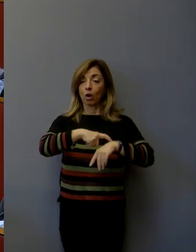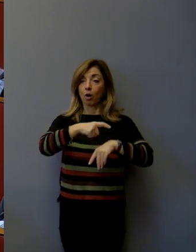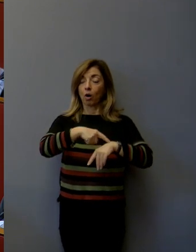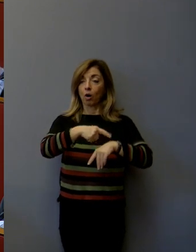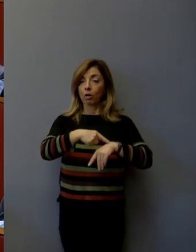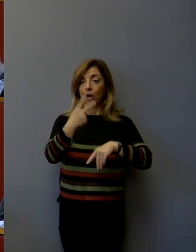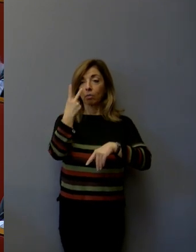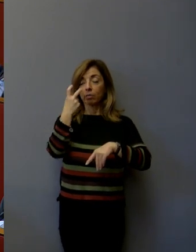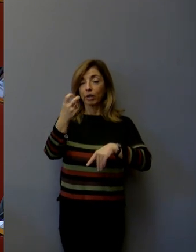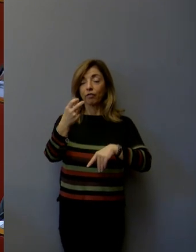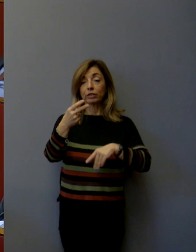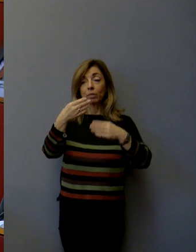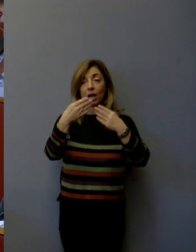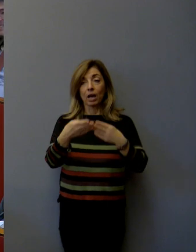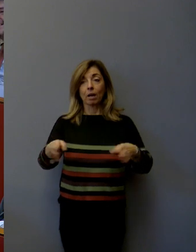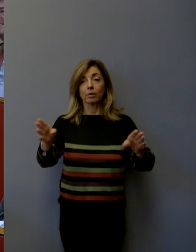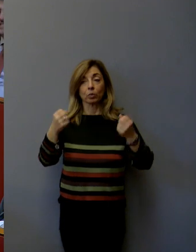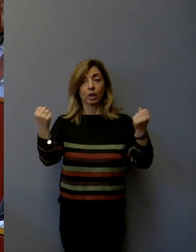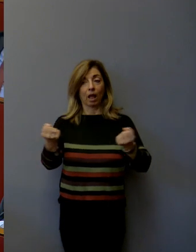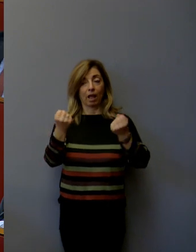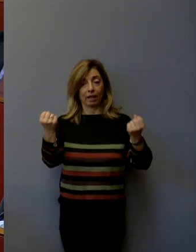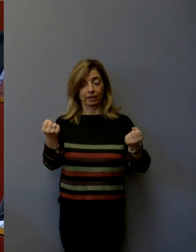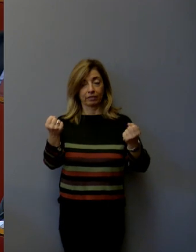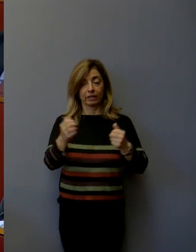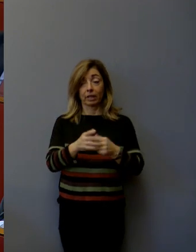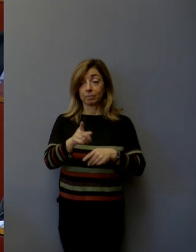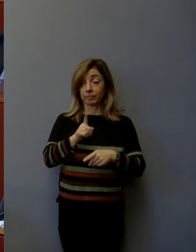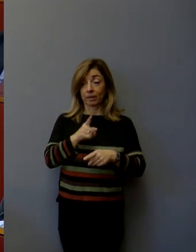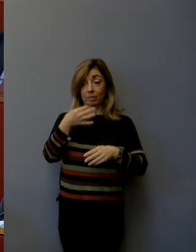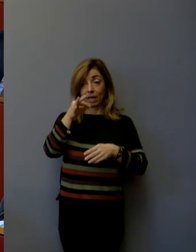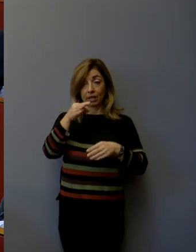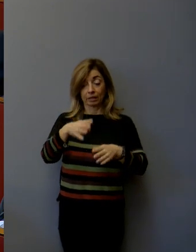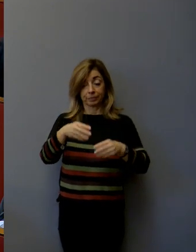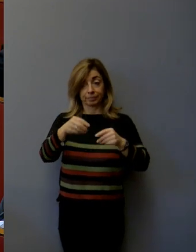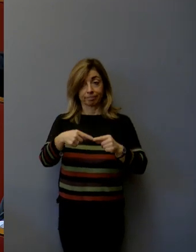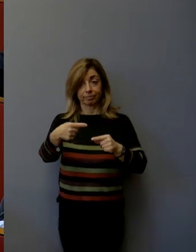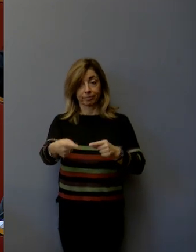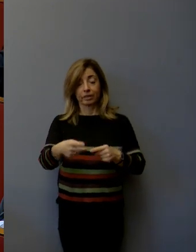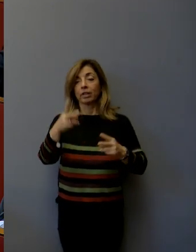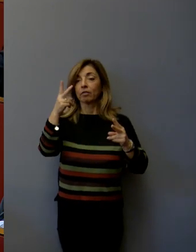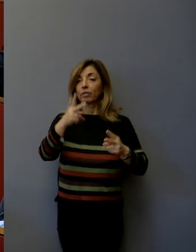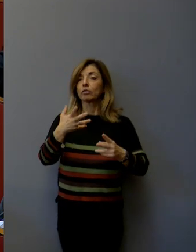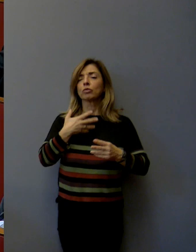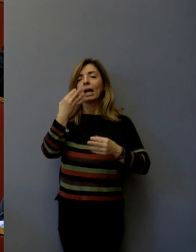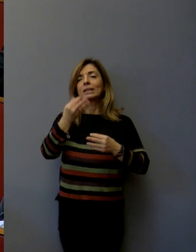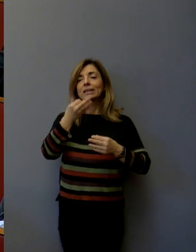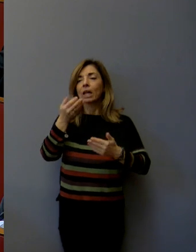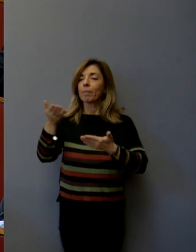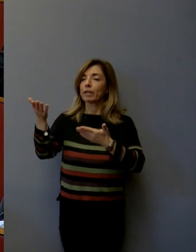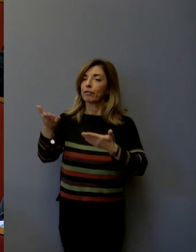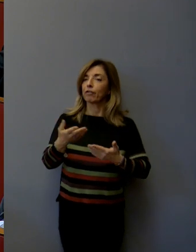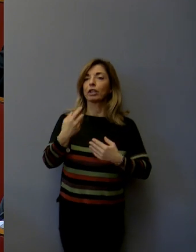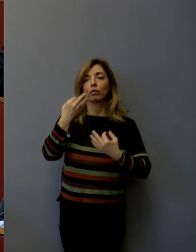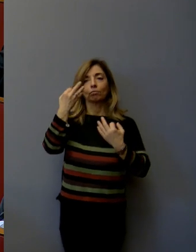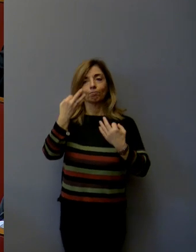per la riapertura delle attività visto che c'è sempre un invito alla serietà nell'ordine